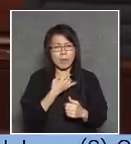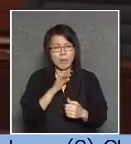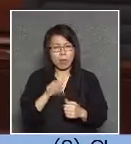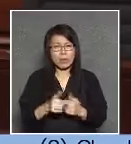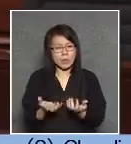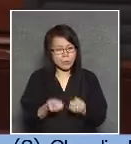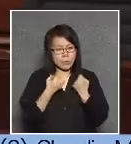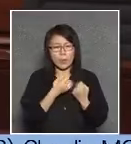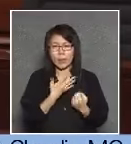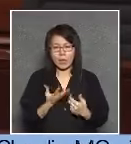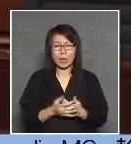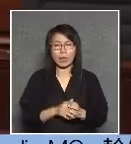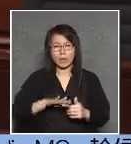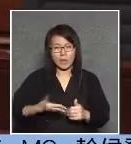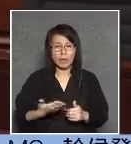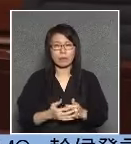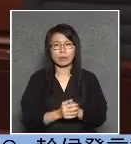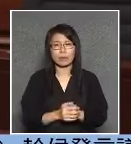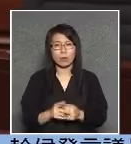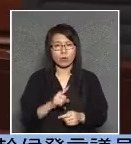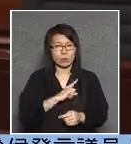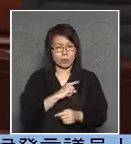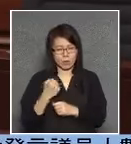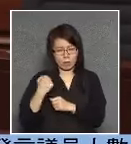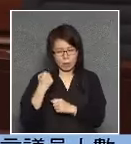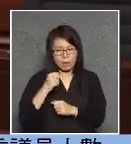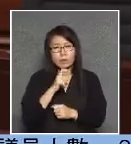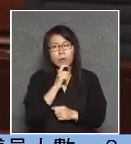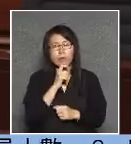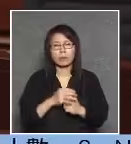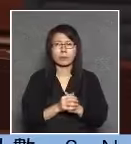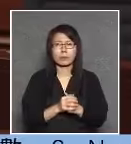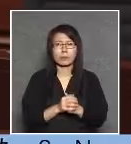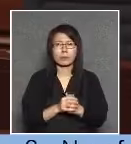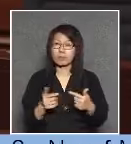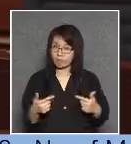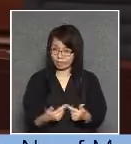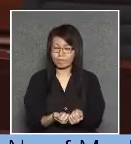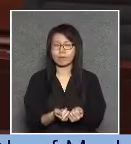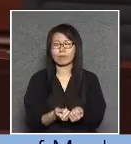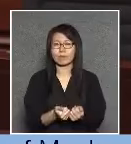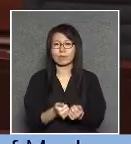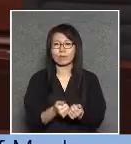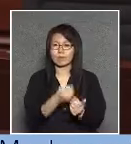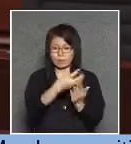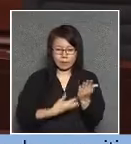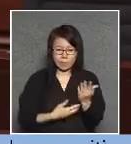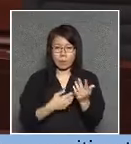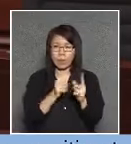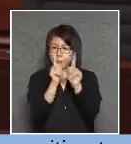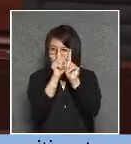納，但是我盡我自己所能，在合乎常規合乎標準的情